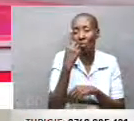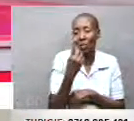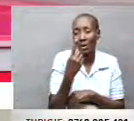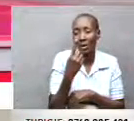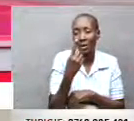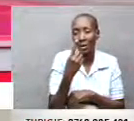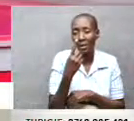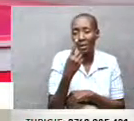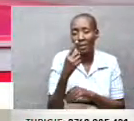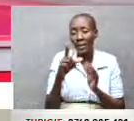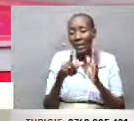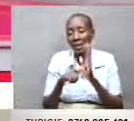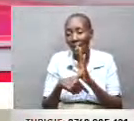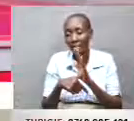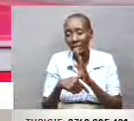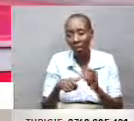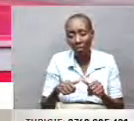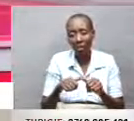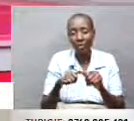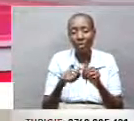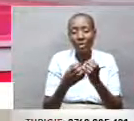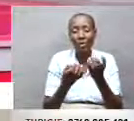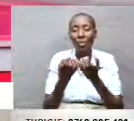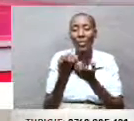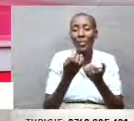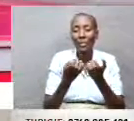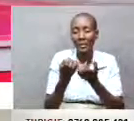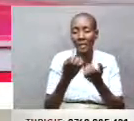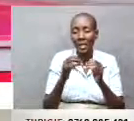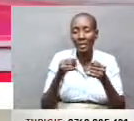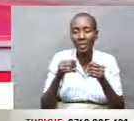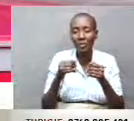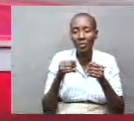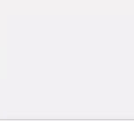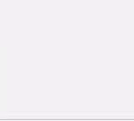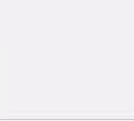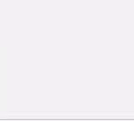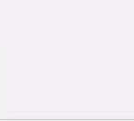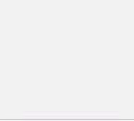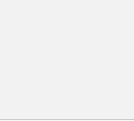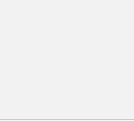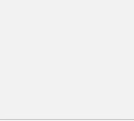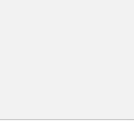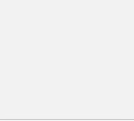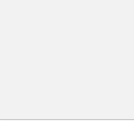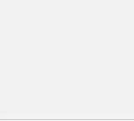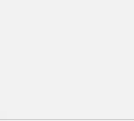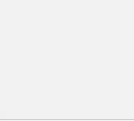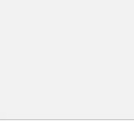Kisha kidogo tutaingia kwenye masuala ya biashara hivi na binti moja Lucy Riley kwenye kipindi cha Days